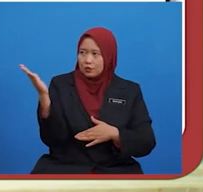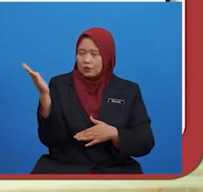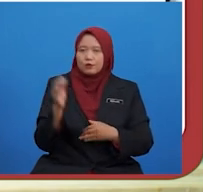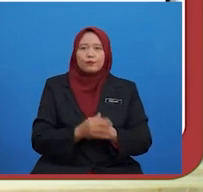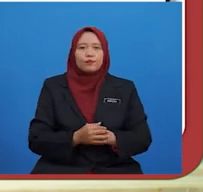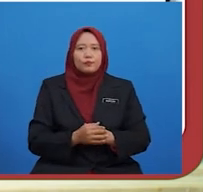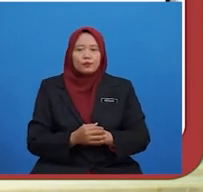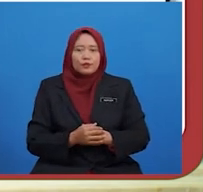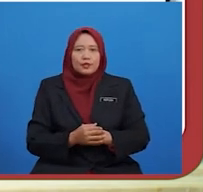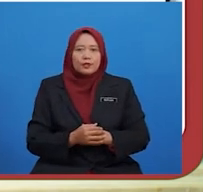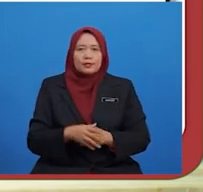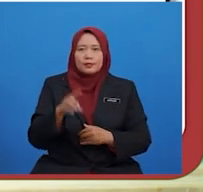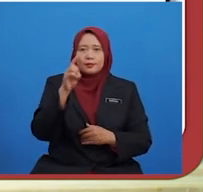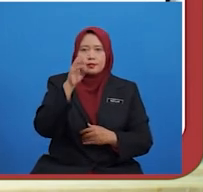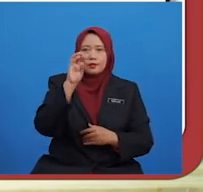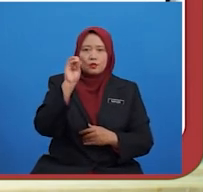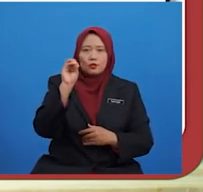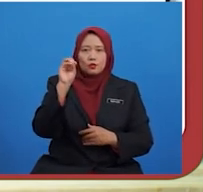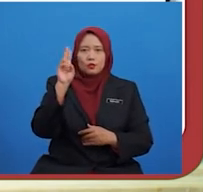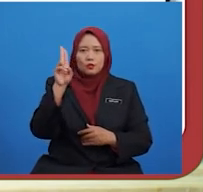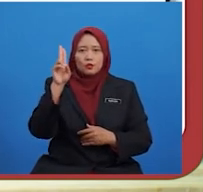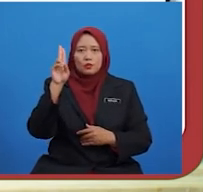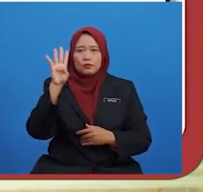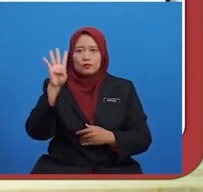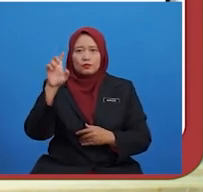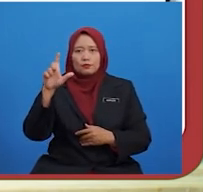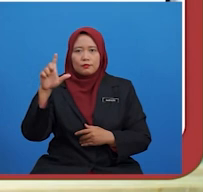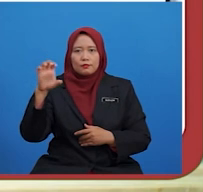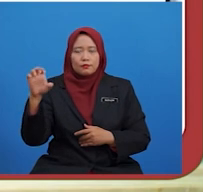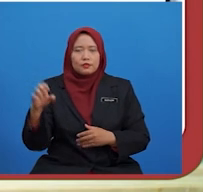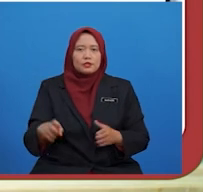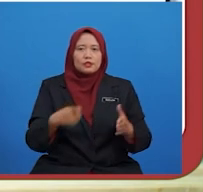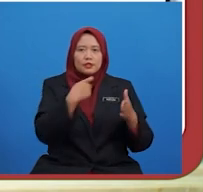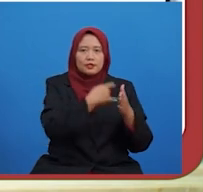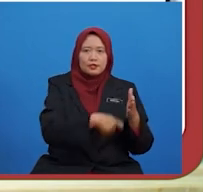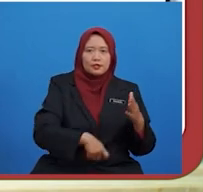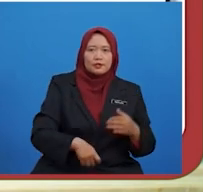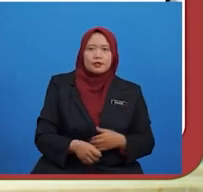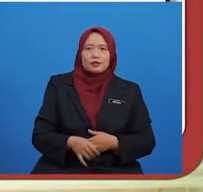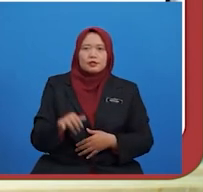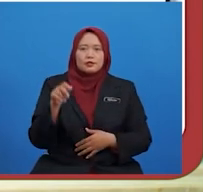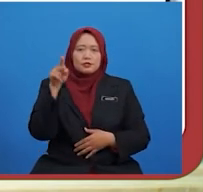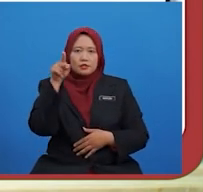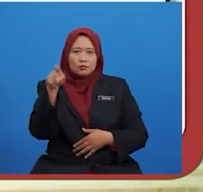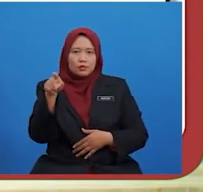Double harga semikolon. Seterusnya, harga sama dengan